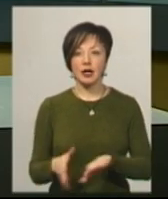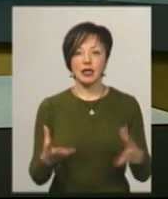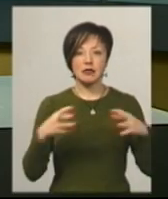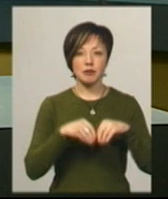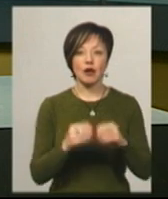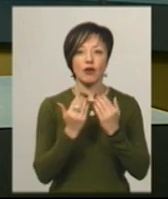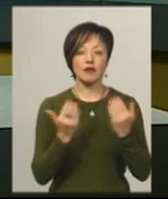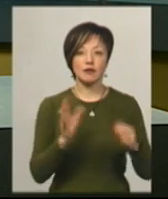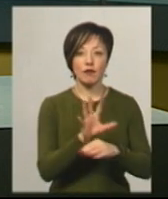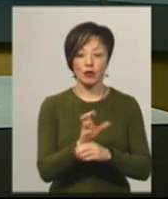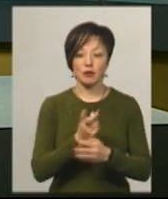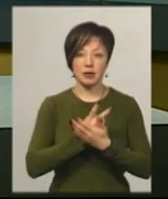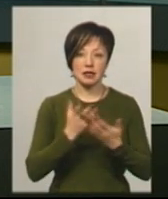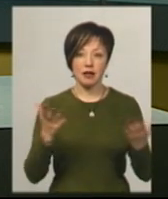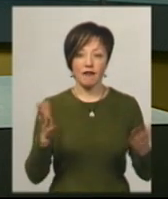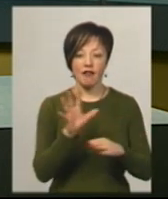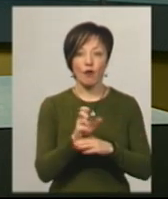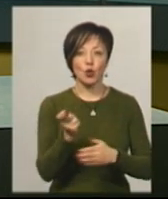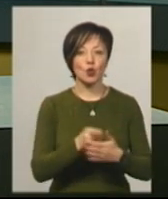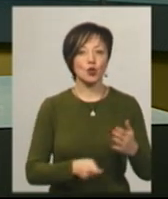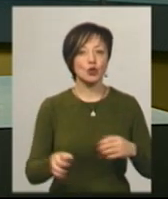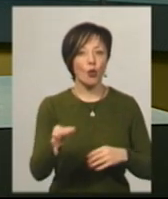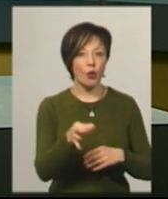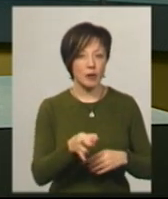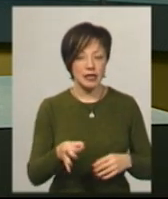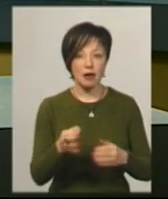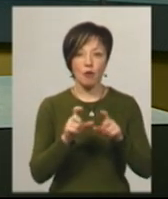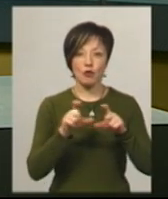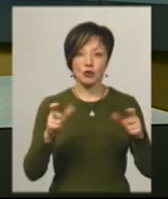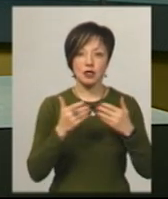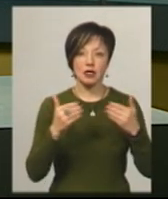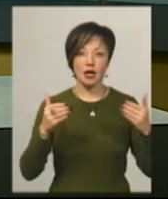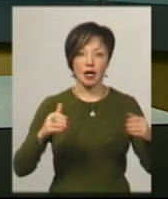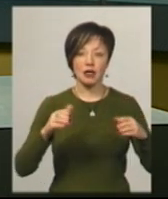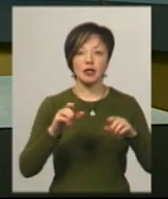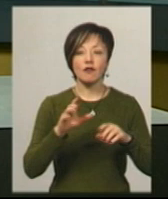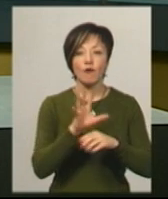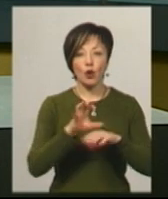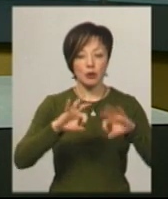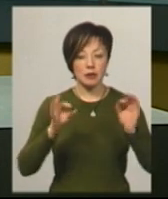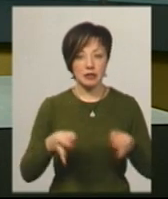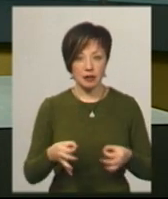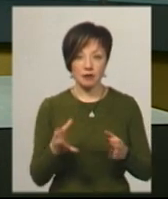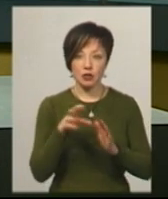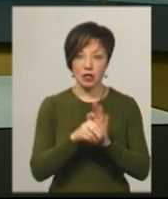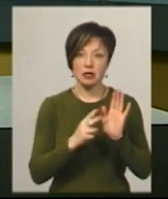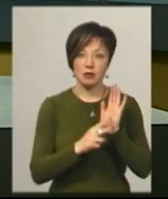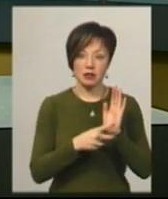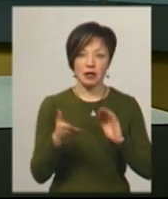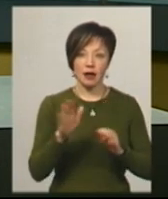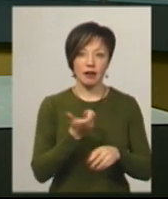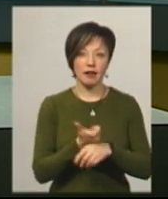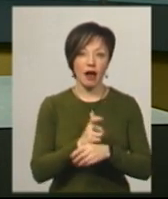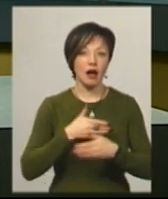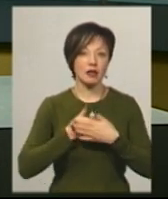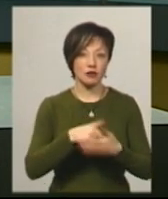виставку світлин представили фотохудожники області у Хмельницькому музеї-студії фотомистецтв. До експозиції увійшли 70 робіт